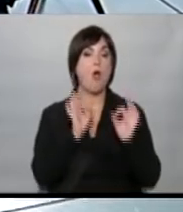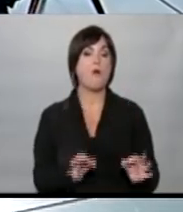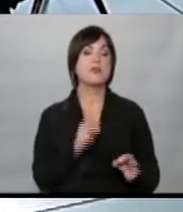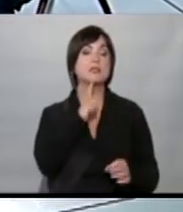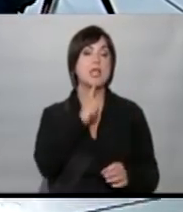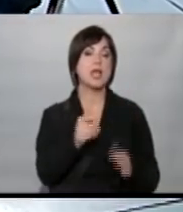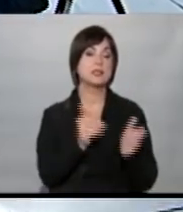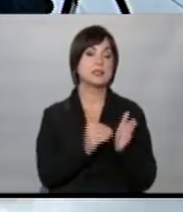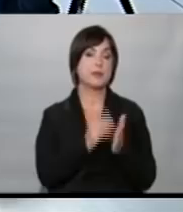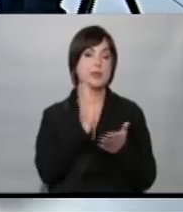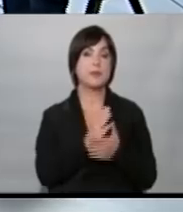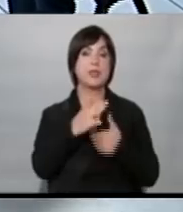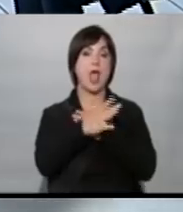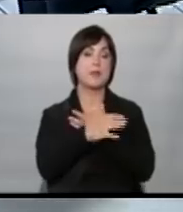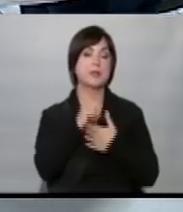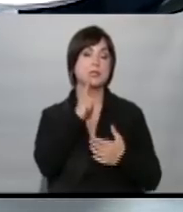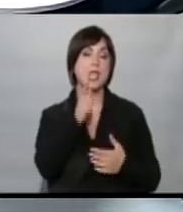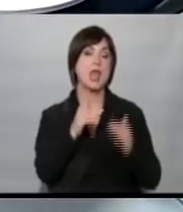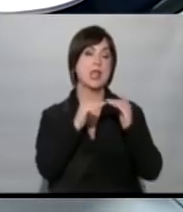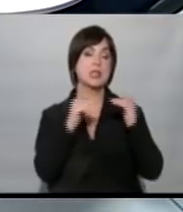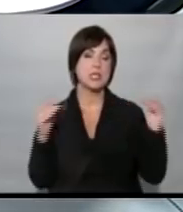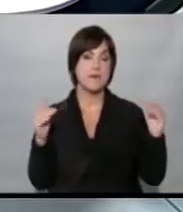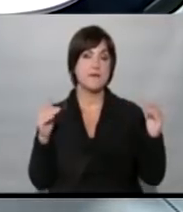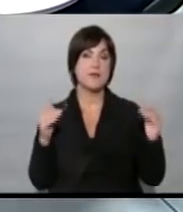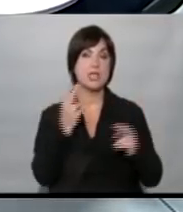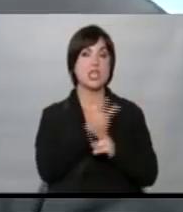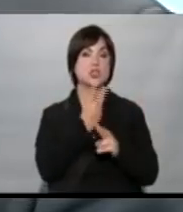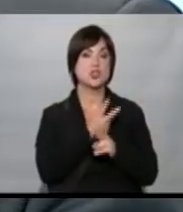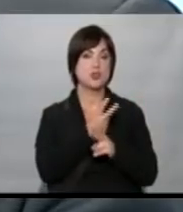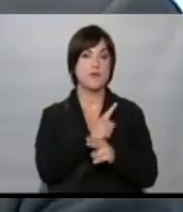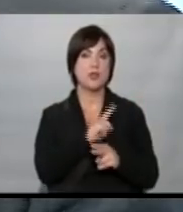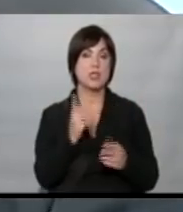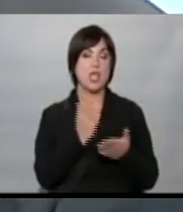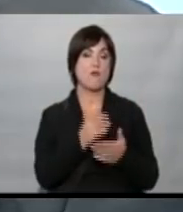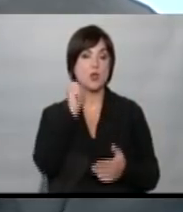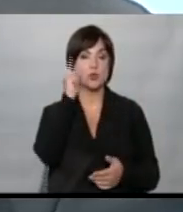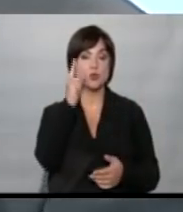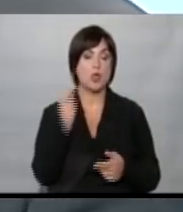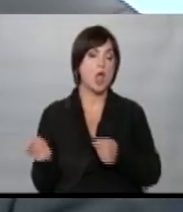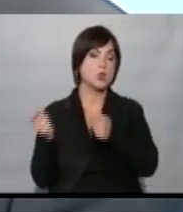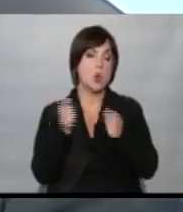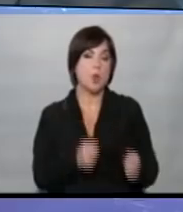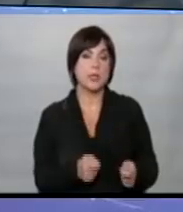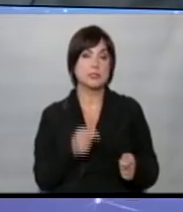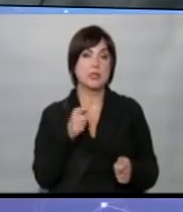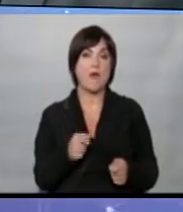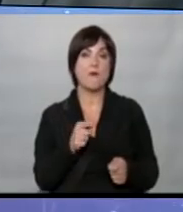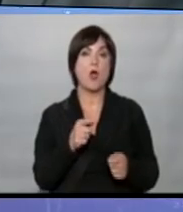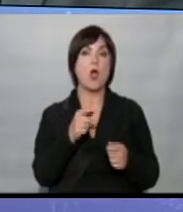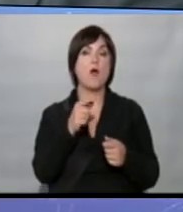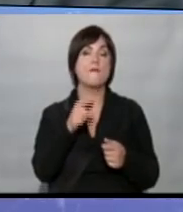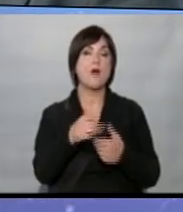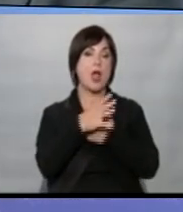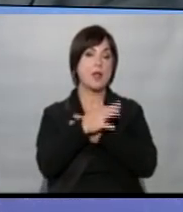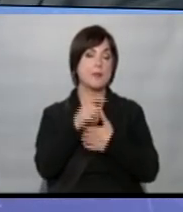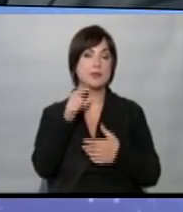официјален јазик треба да биде албанскиот јазик на ниво на држава. Мислам, не е тоа така случајно донесена во Тирана, во